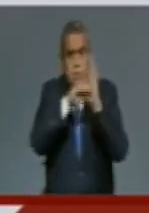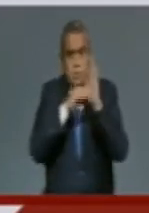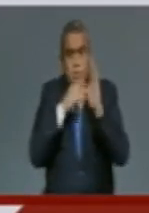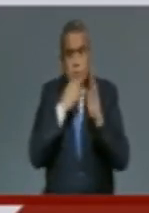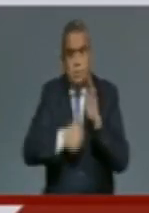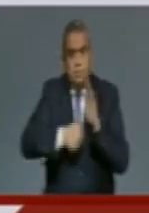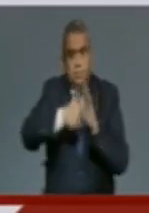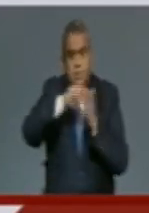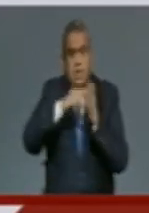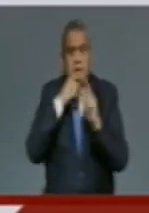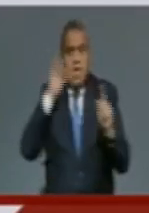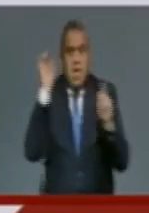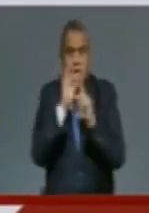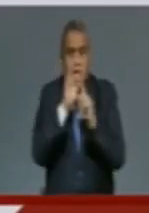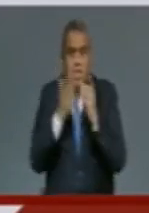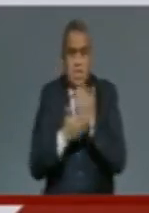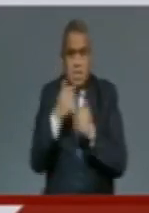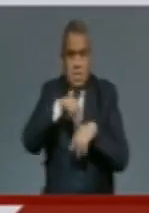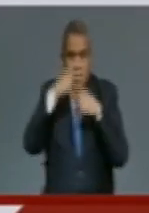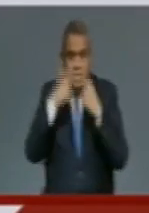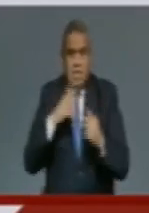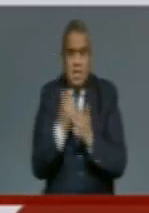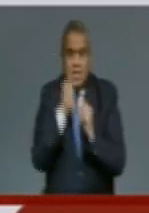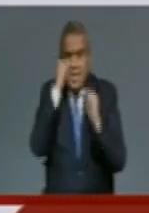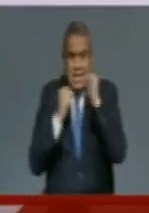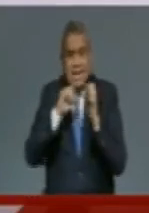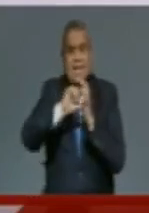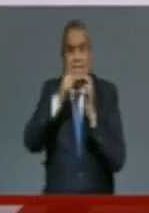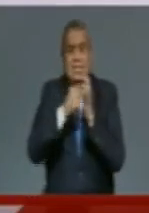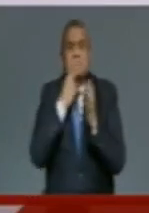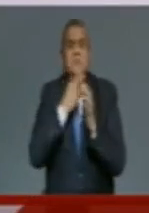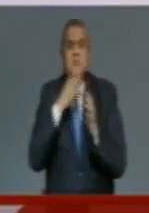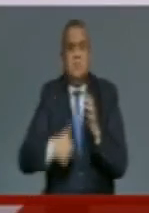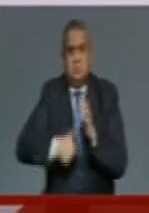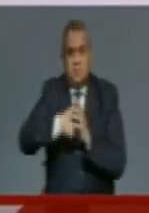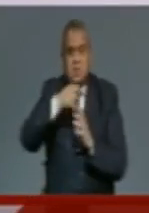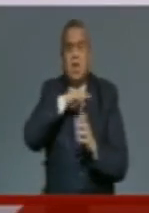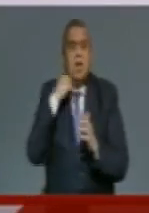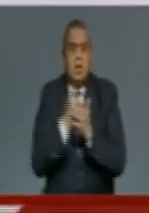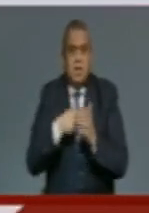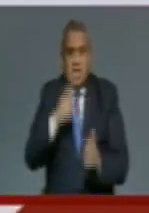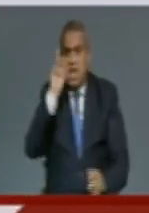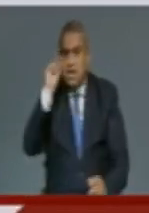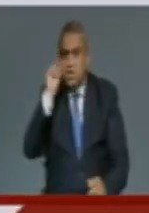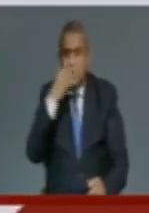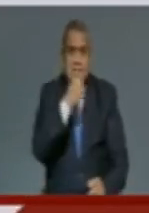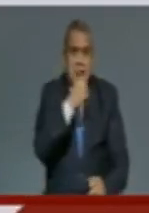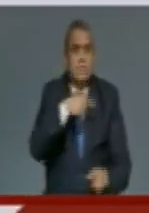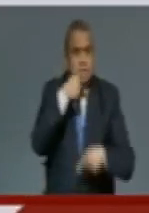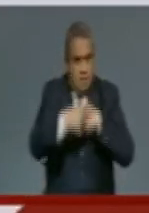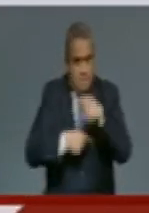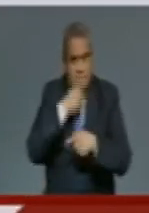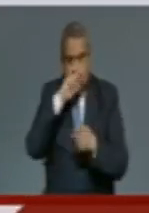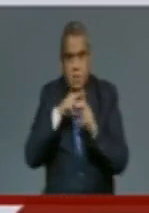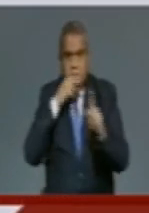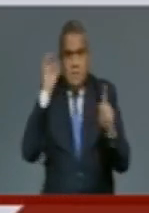يستهدف التحول للطاقة الجديدة والمتجددة بشكل كبير جدا حتى 2030، وتحركنا فيه وحققنا